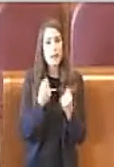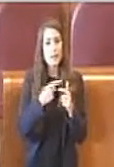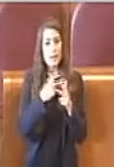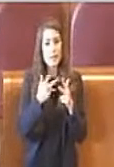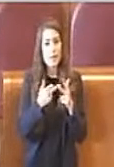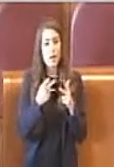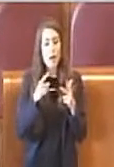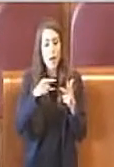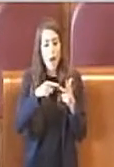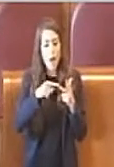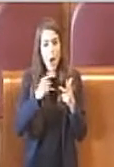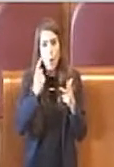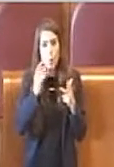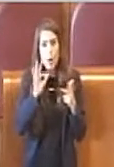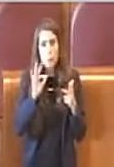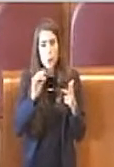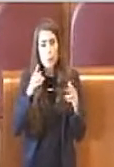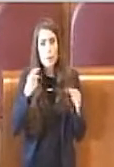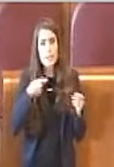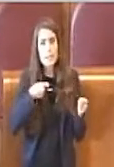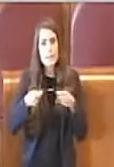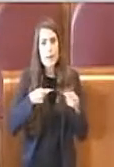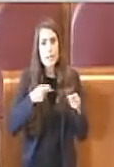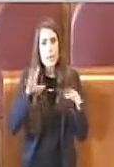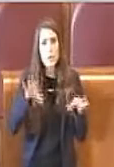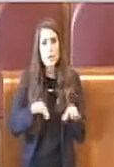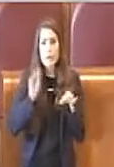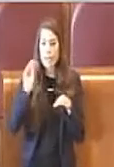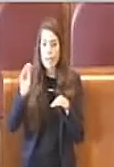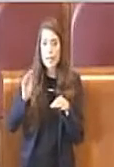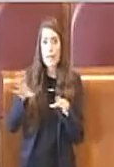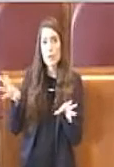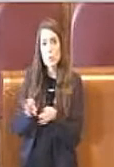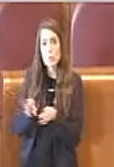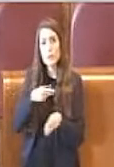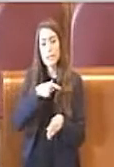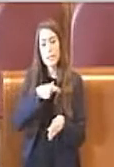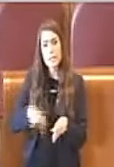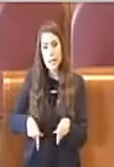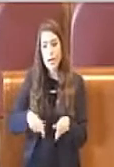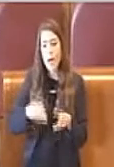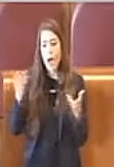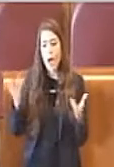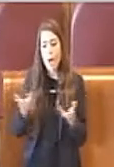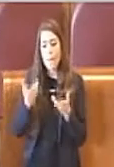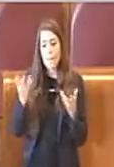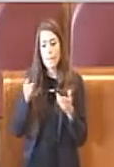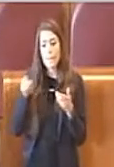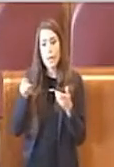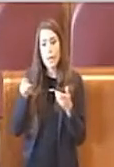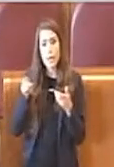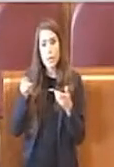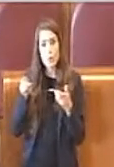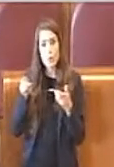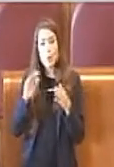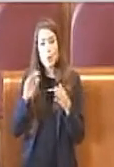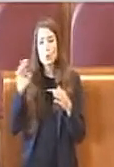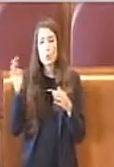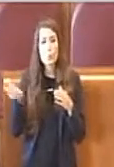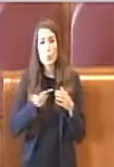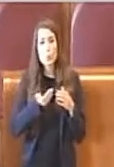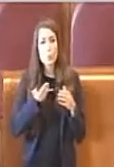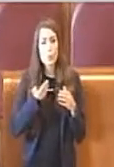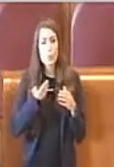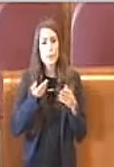spesa sospesa e chiedeva alla Giunta e alla Sindaca di mettere in campo tutti i canali di comunicazione di